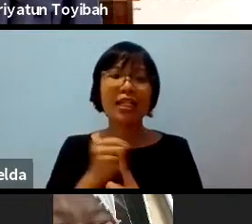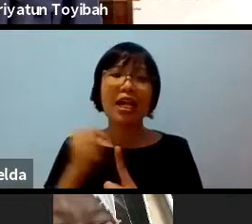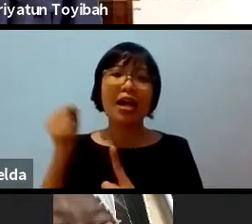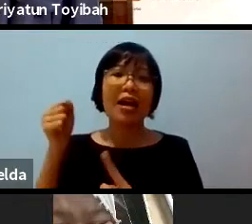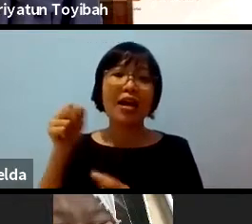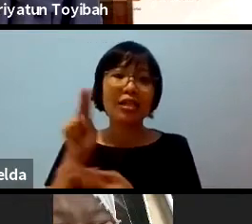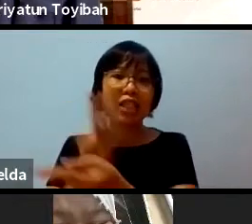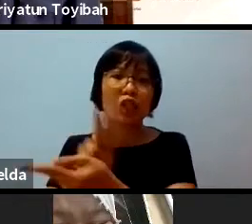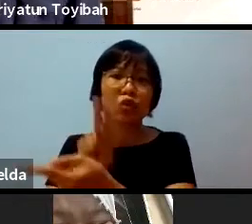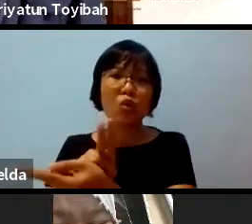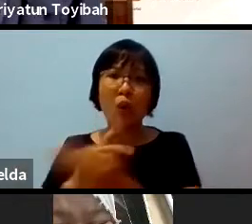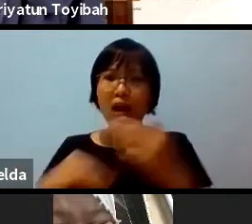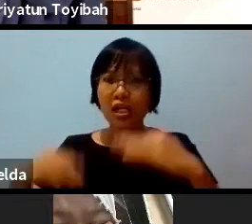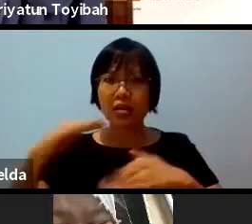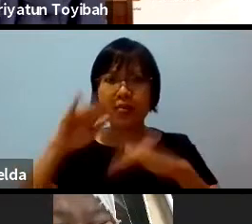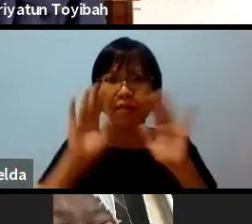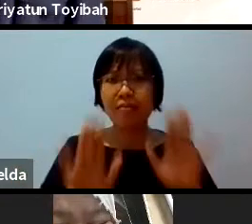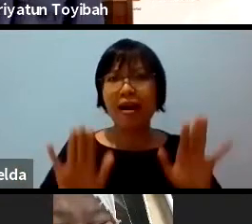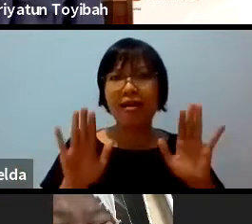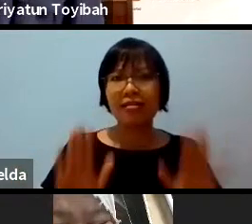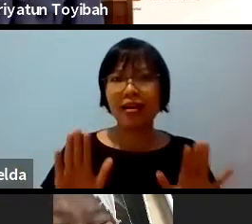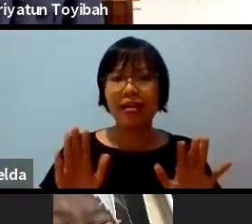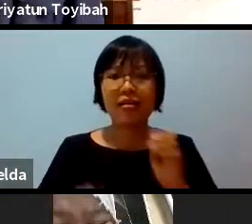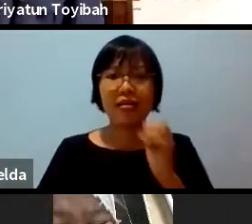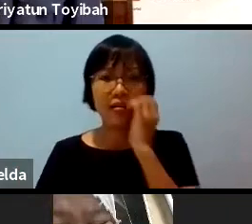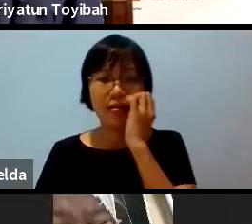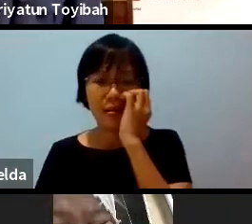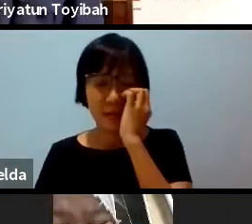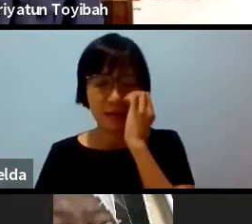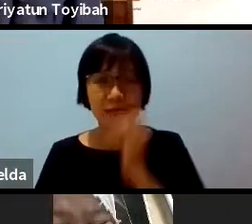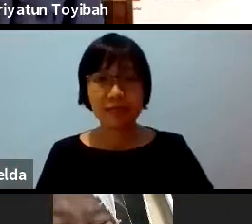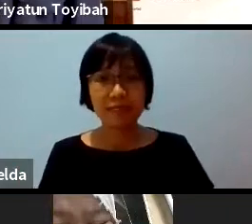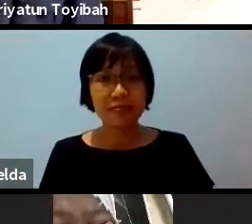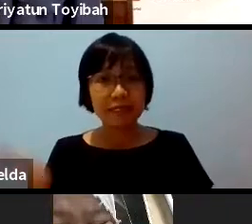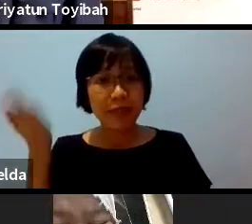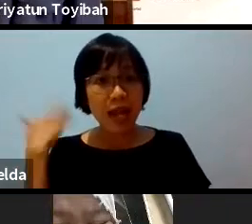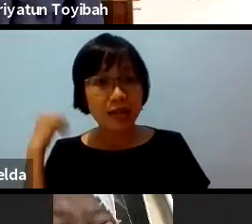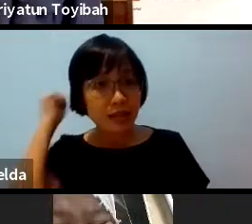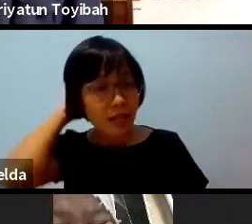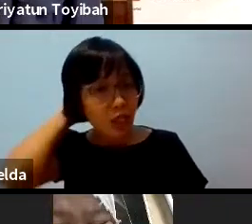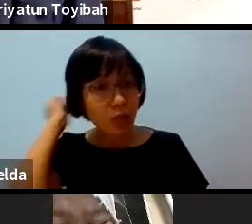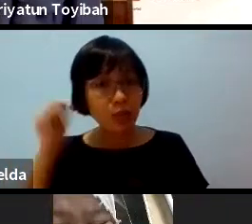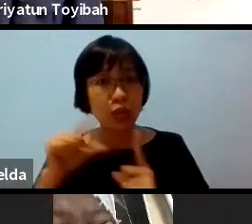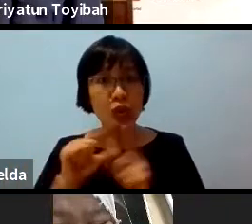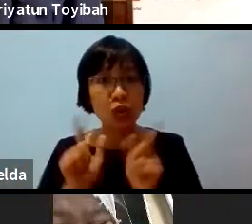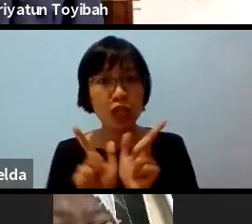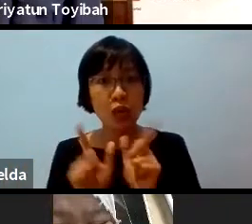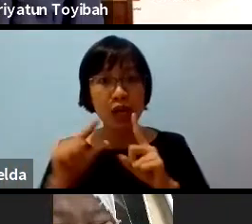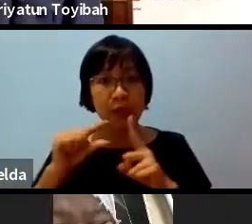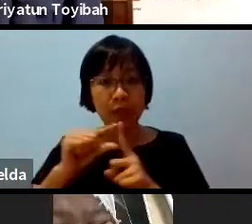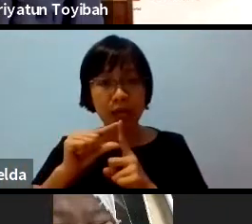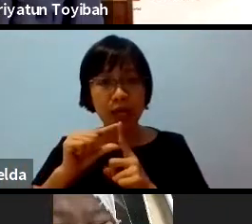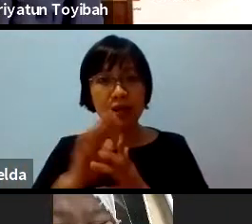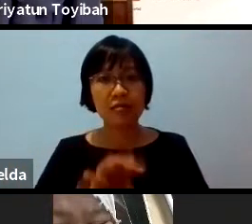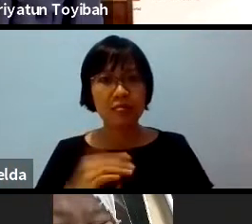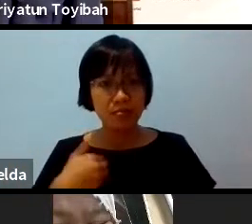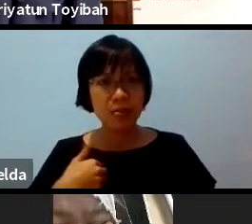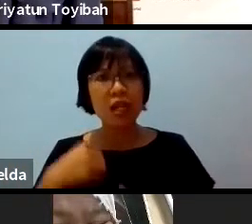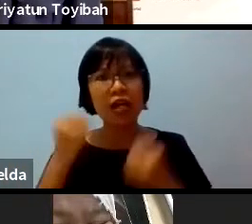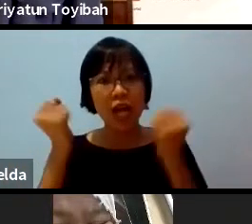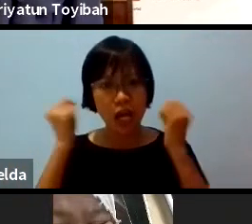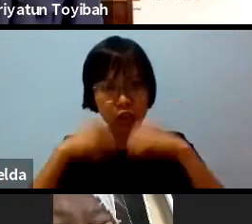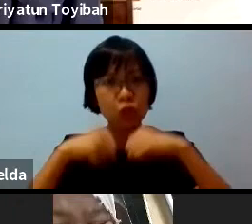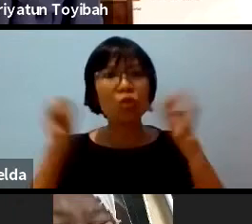ke usulan Ibu-Ibu DWP, pertanyaan Ibu-Ibu DWP tadi bahwa memang saya setuju apa yang disampaikan Ibu Intan bahwa strukturnya memang